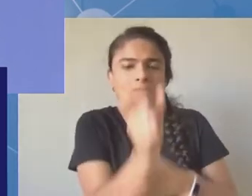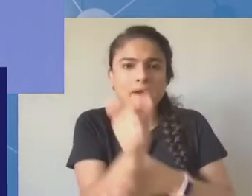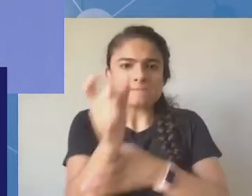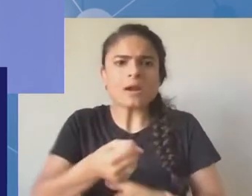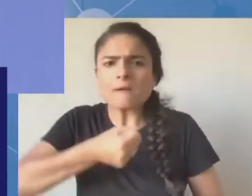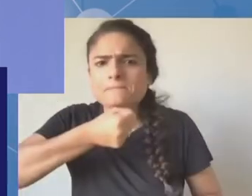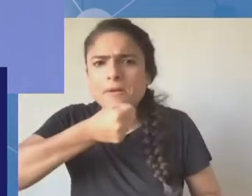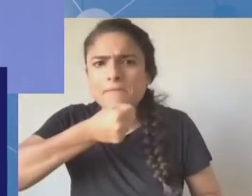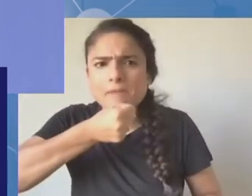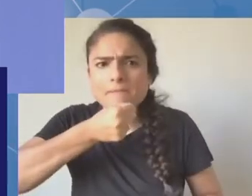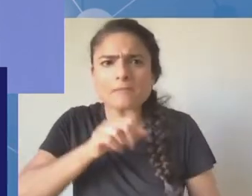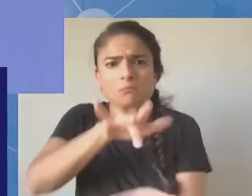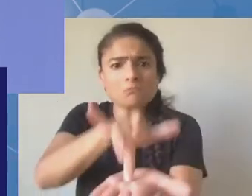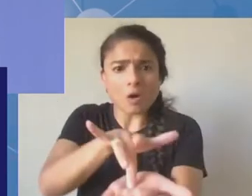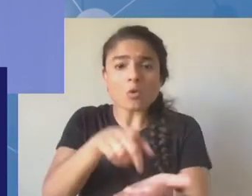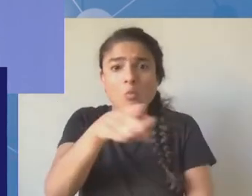الميكروفون